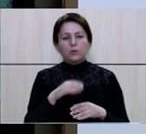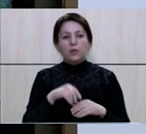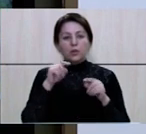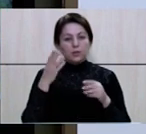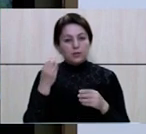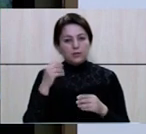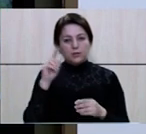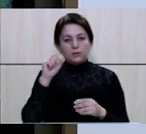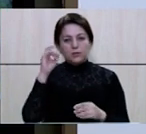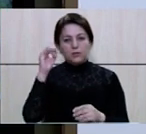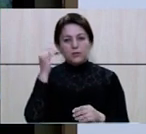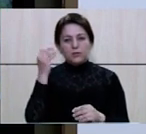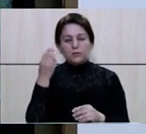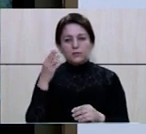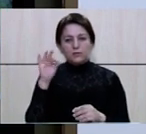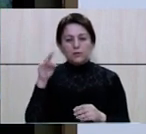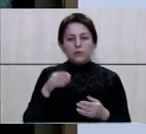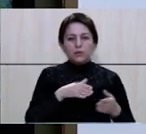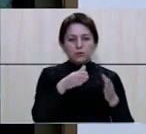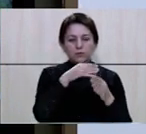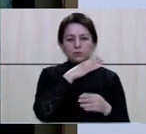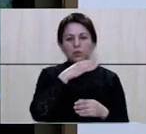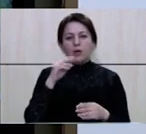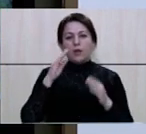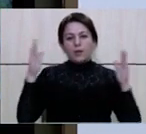katta qo'rg'on suv ombori tashkil etilgan.